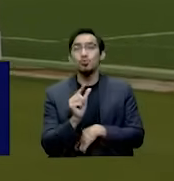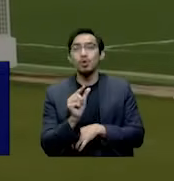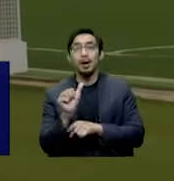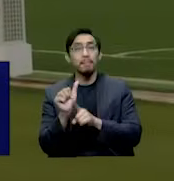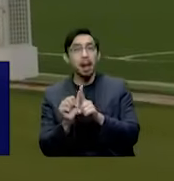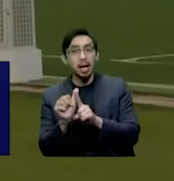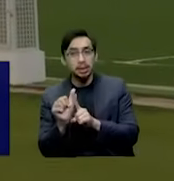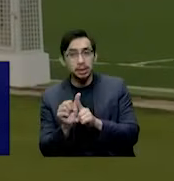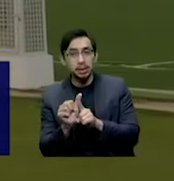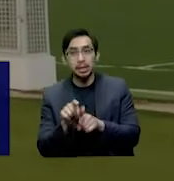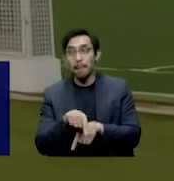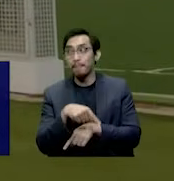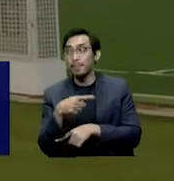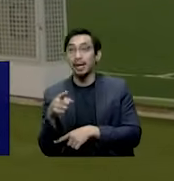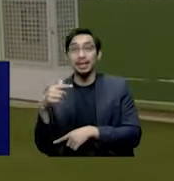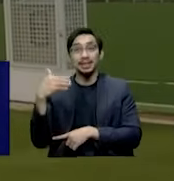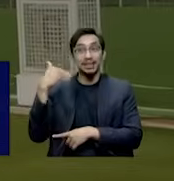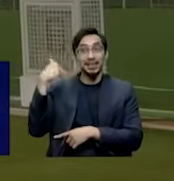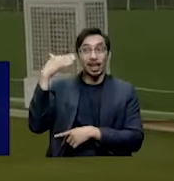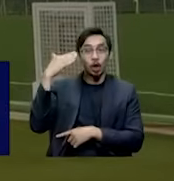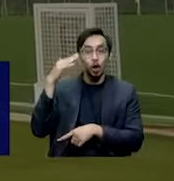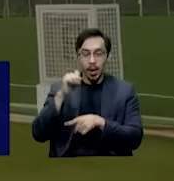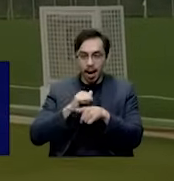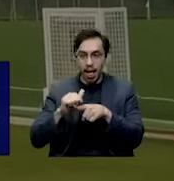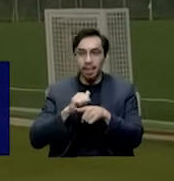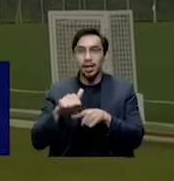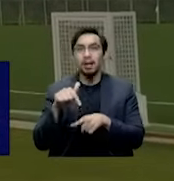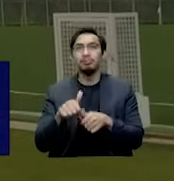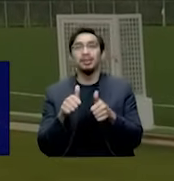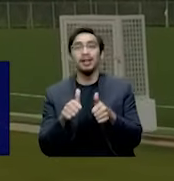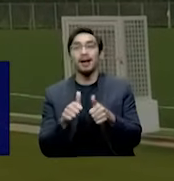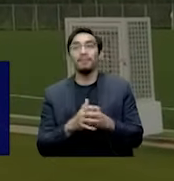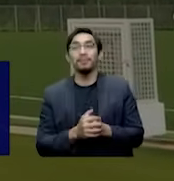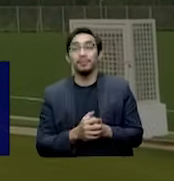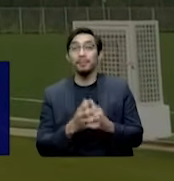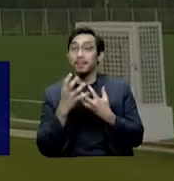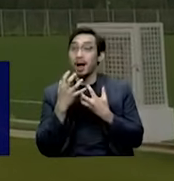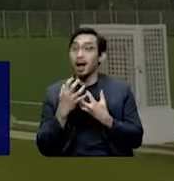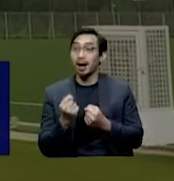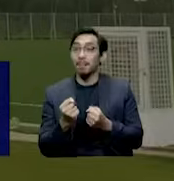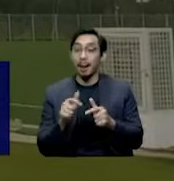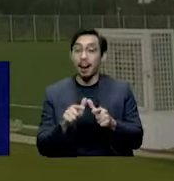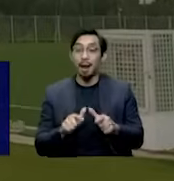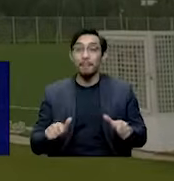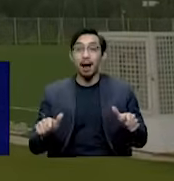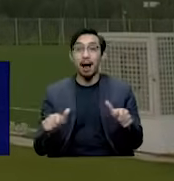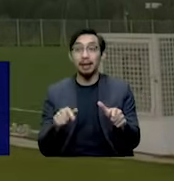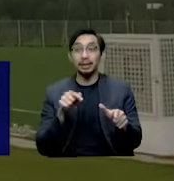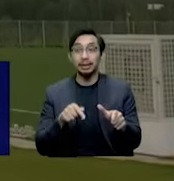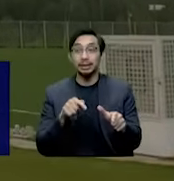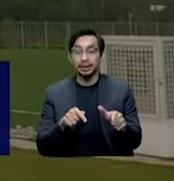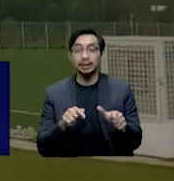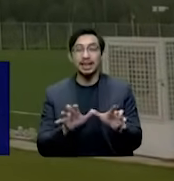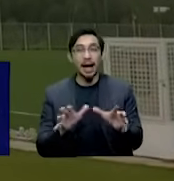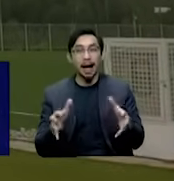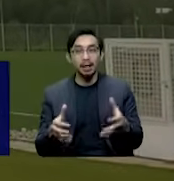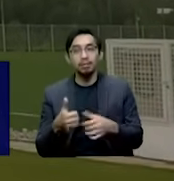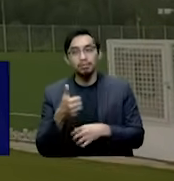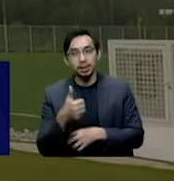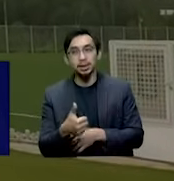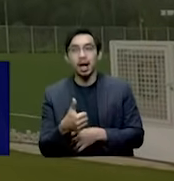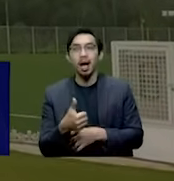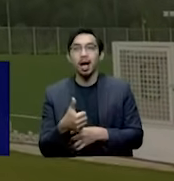timnas senior. Tentu kita berharap dengan adanya lapangan latihan di IKN ini dapat mendongkrak prestasi